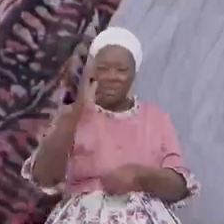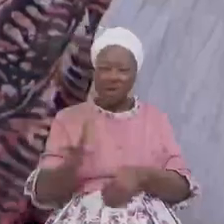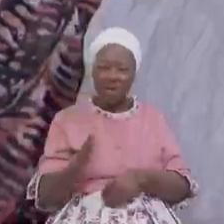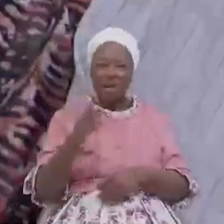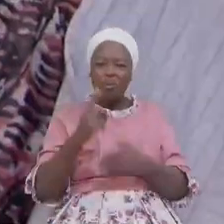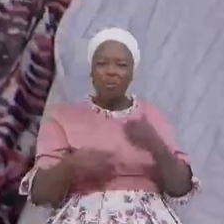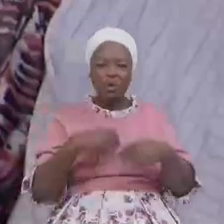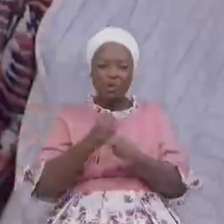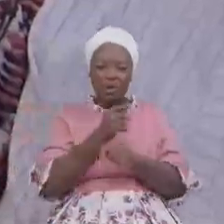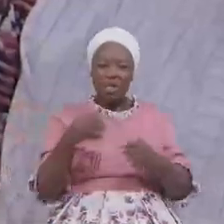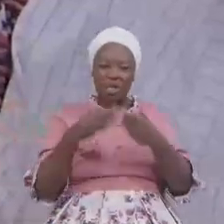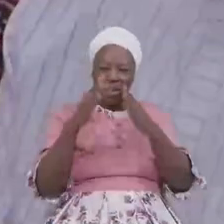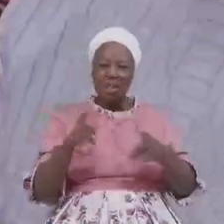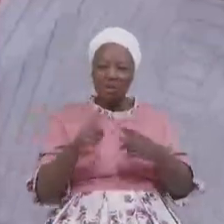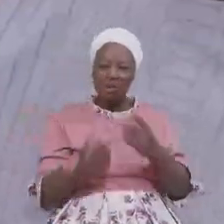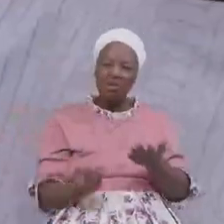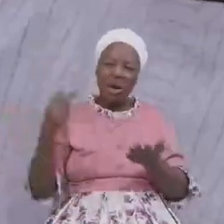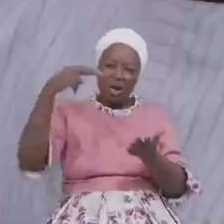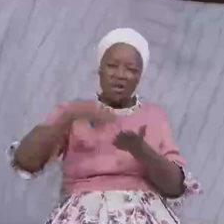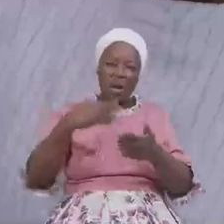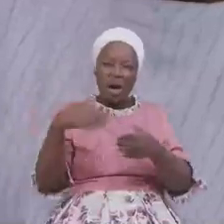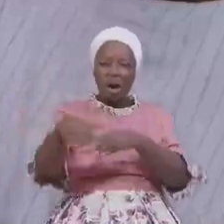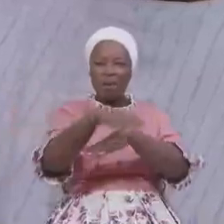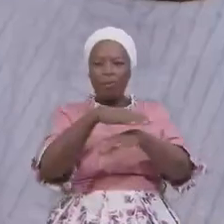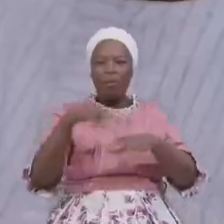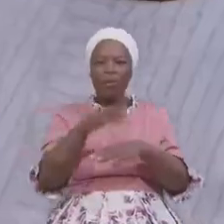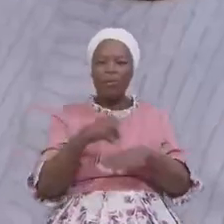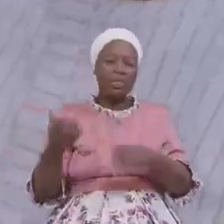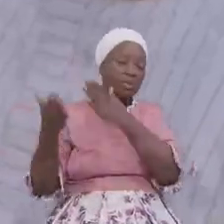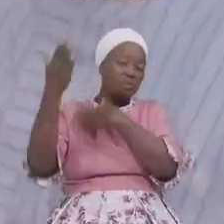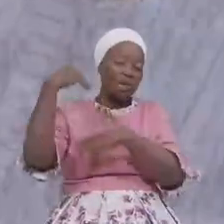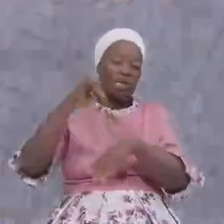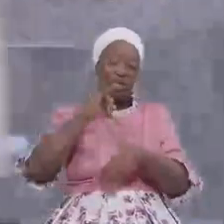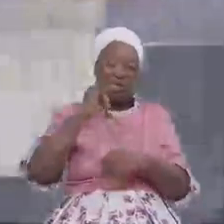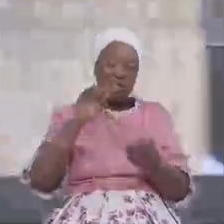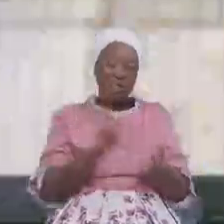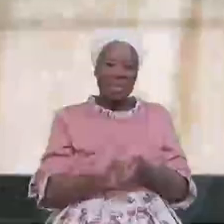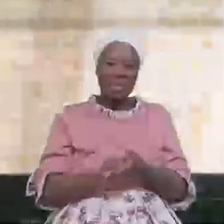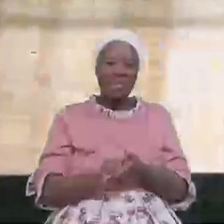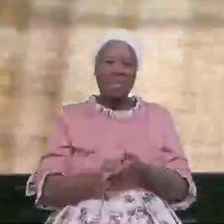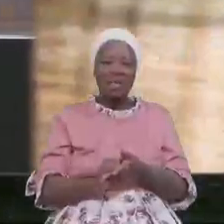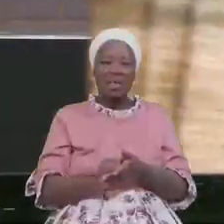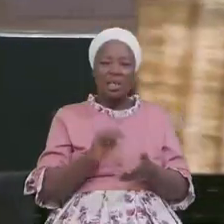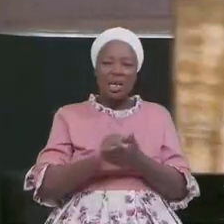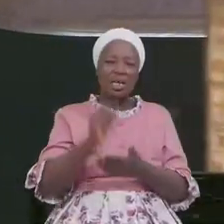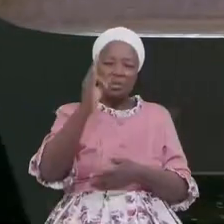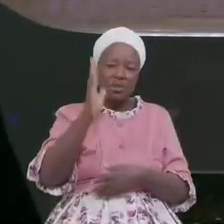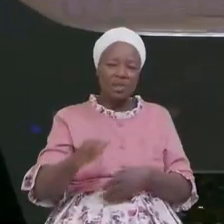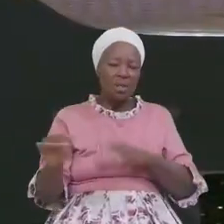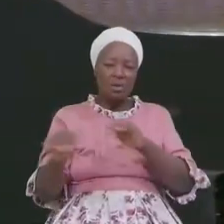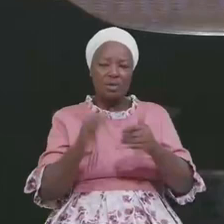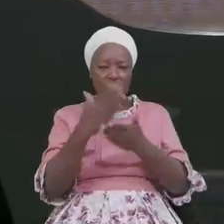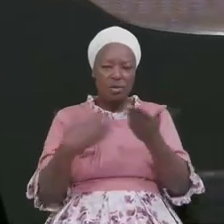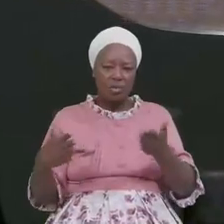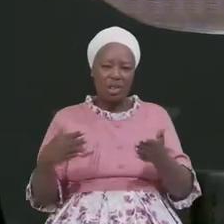dirigeant à se lever au-dessus de son passé, c'est qu'il fait quelque chose